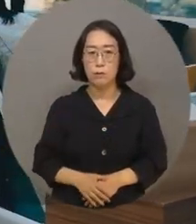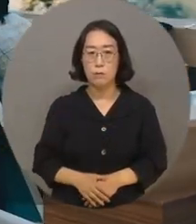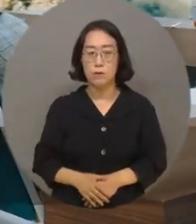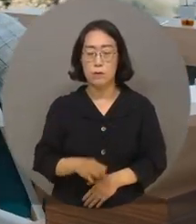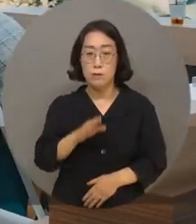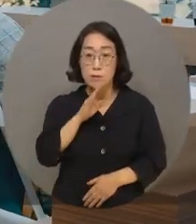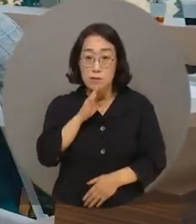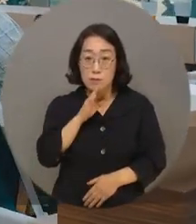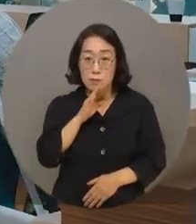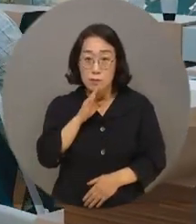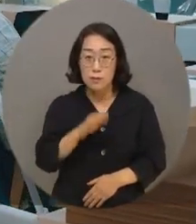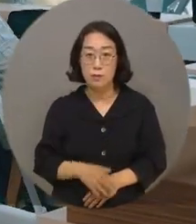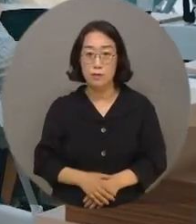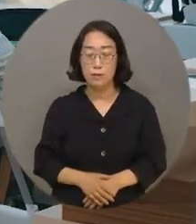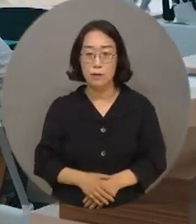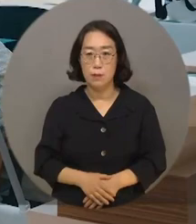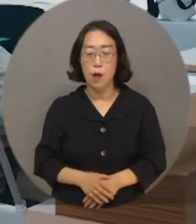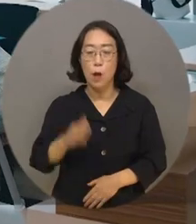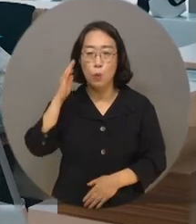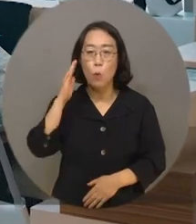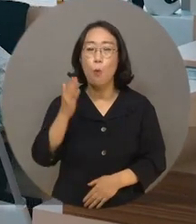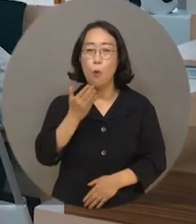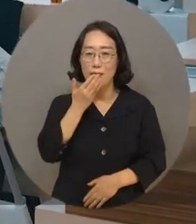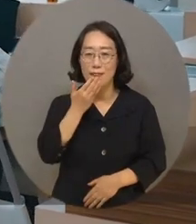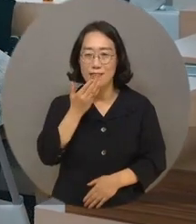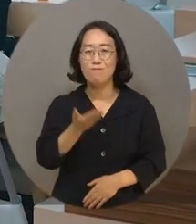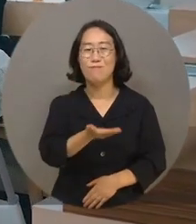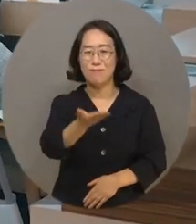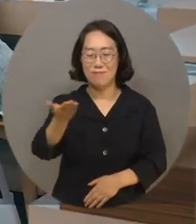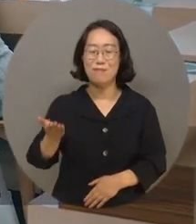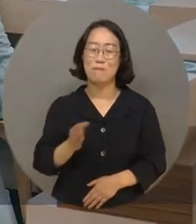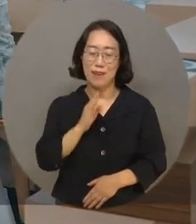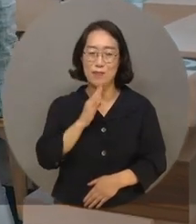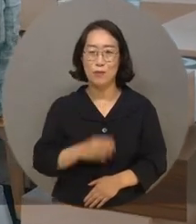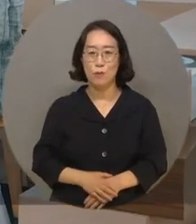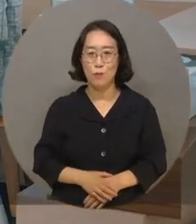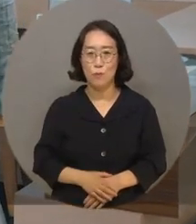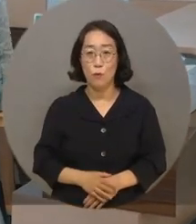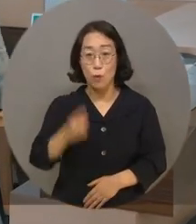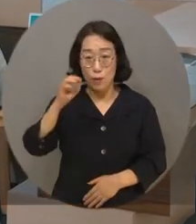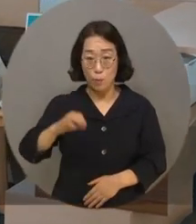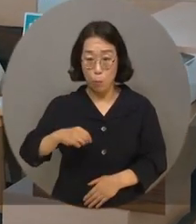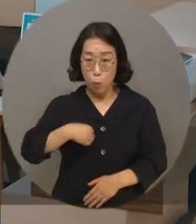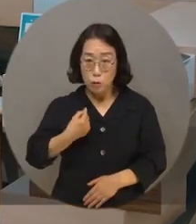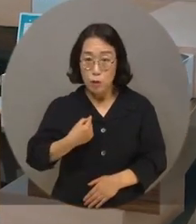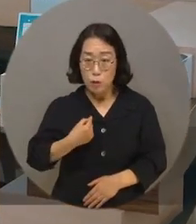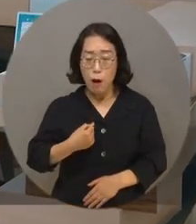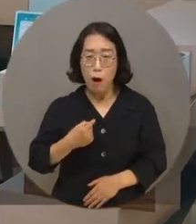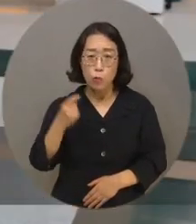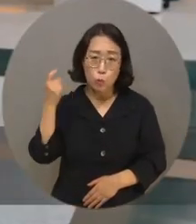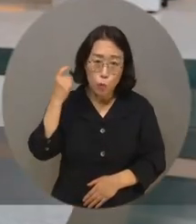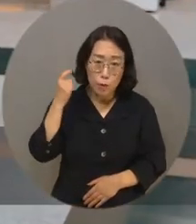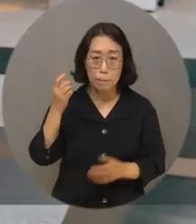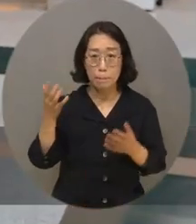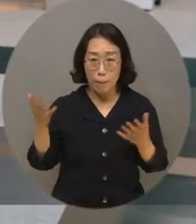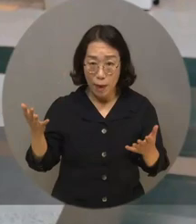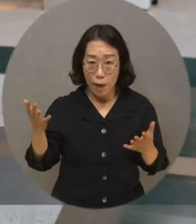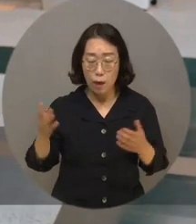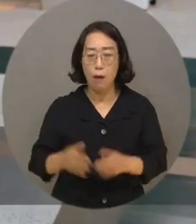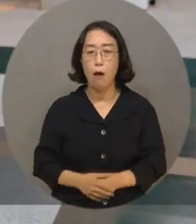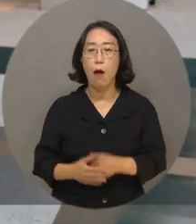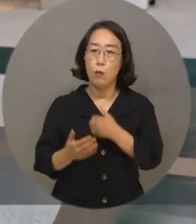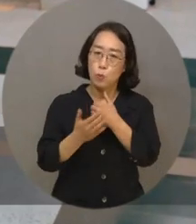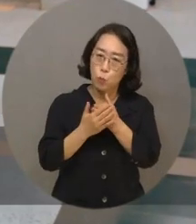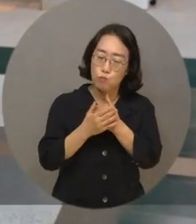제일 많은 부분들은 청각장애인 분들이시겠죠. 왜냐하면 본인들의 직접적인 어떤 수요와 아니면